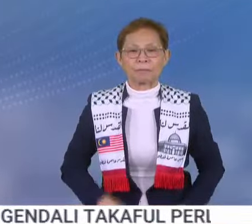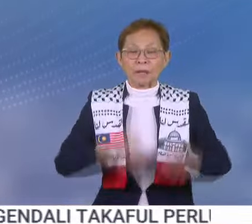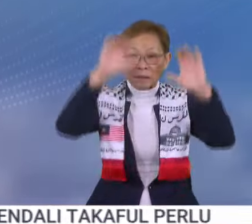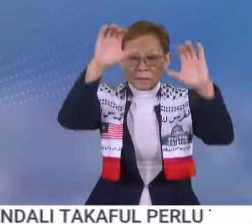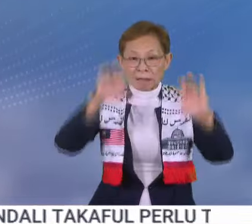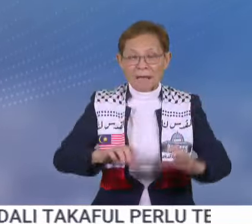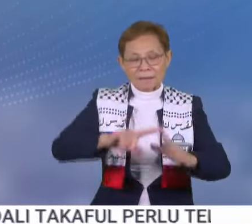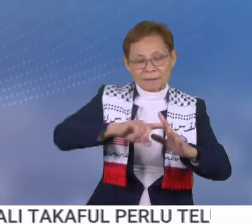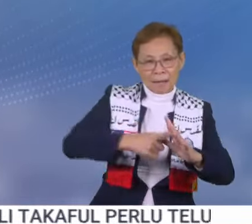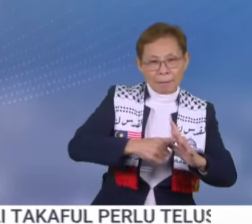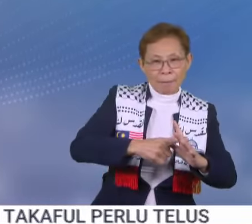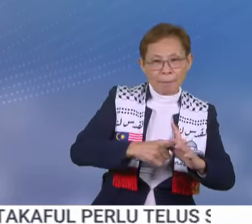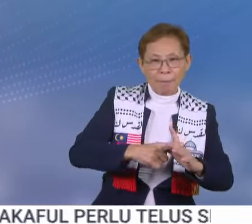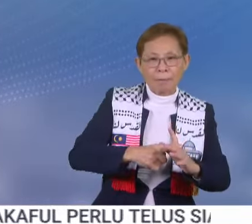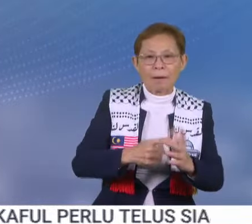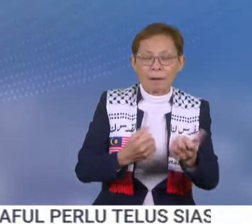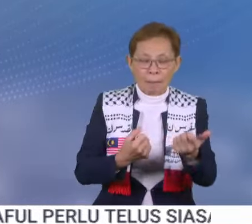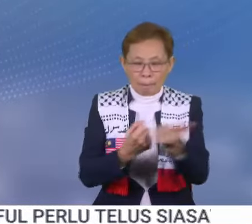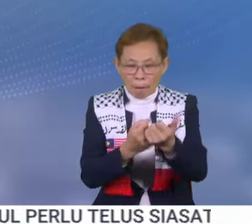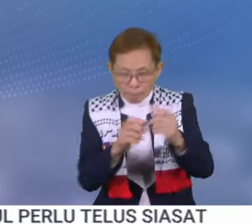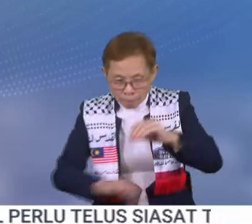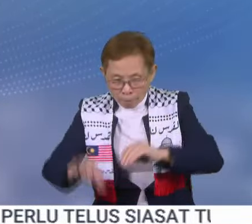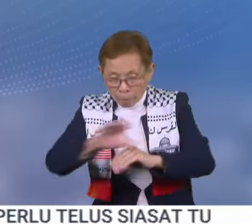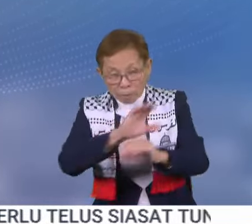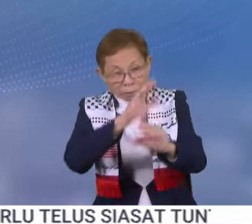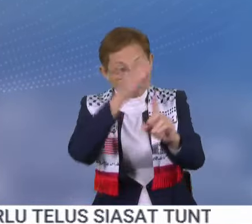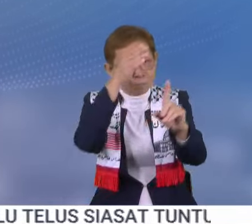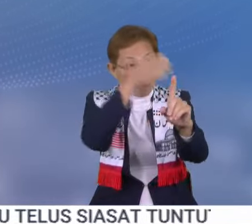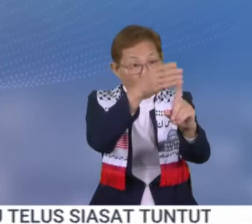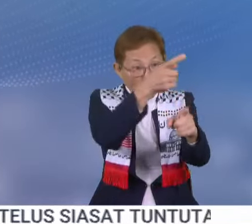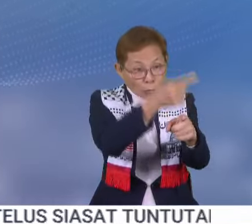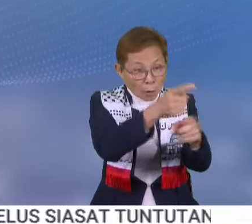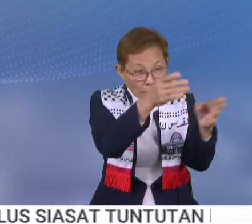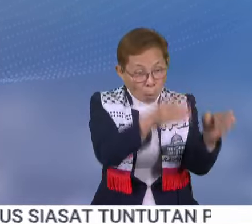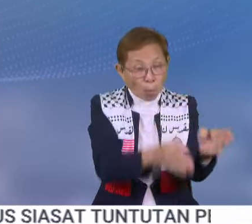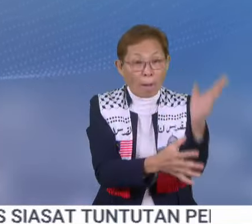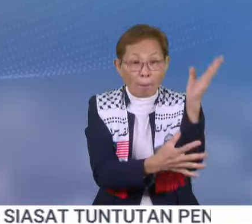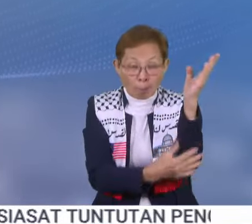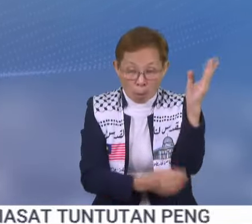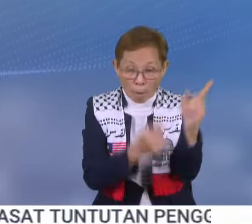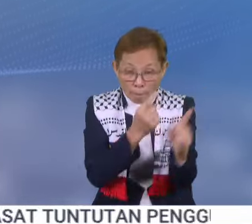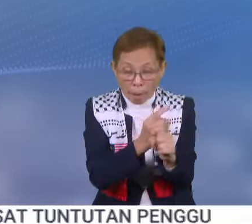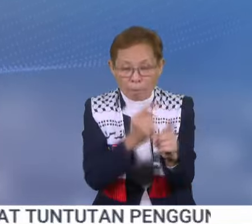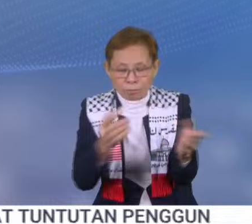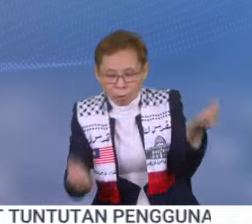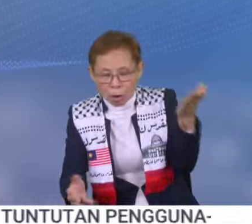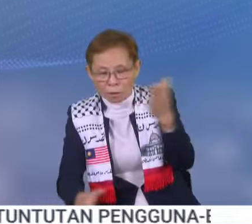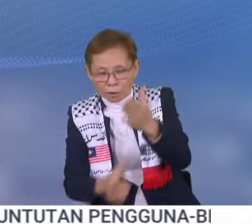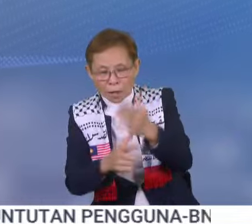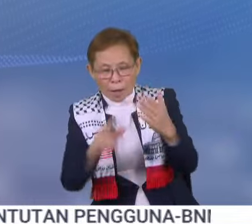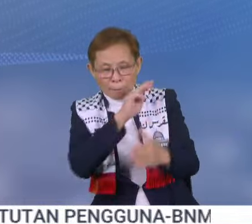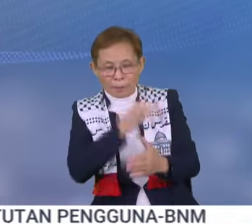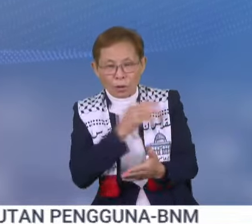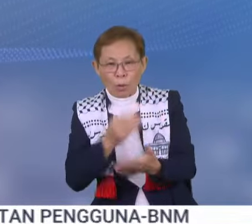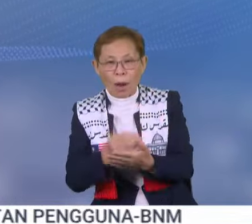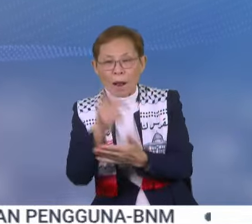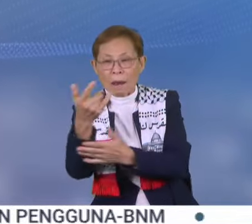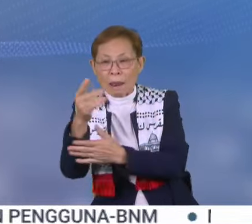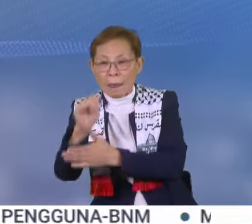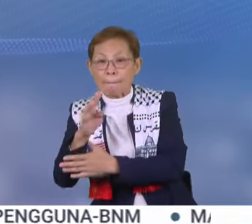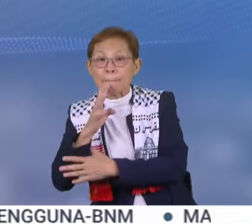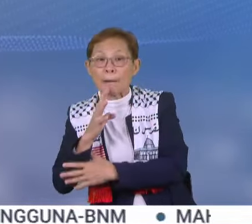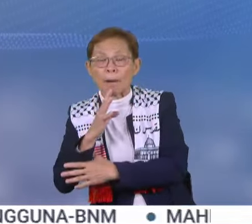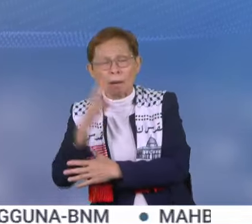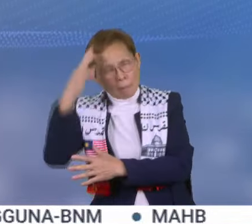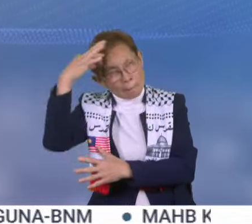mekanisme pelaksanaan pemberian subsidi secara bersasar masih Dalam pertimbangan timbalan menteri kewangan Lim huing berkata ia